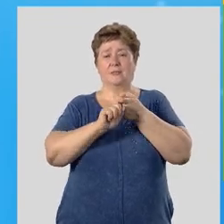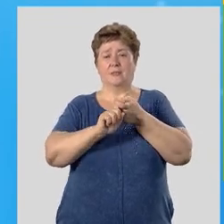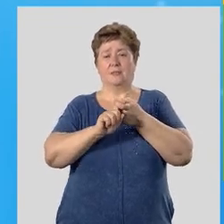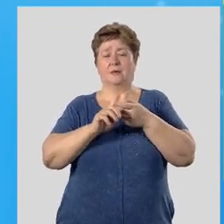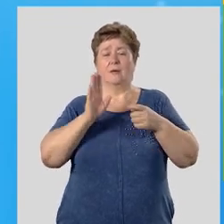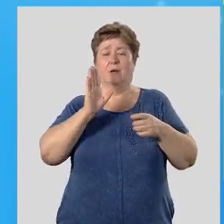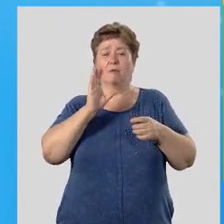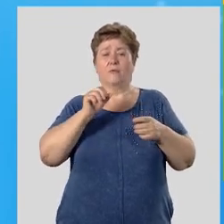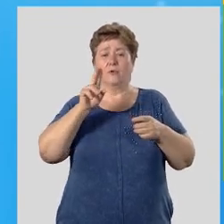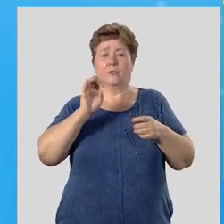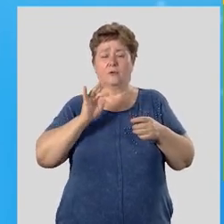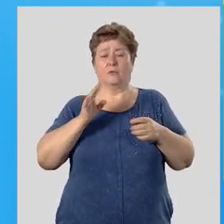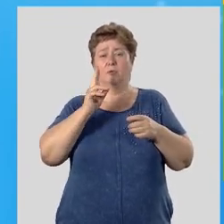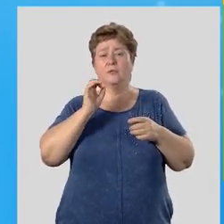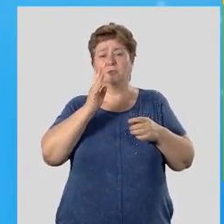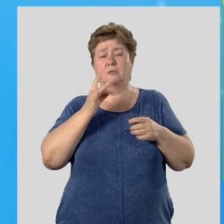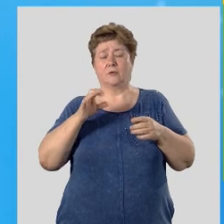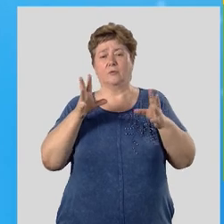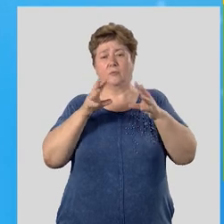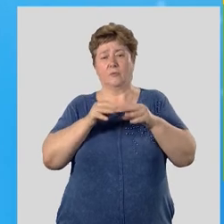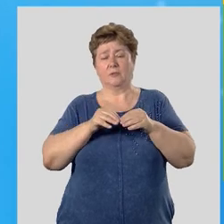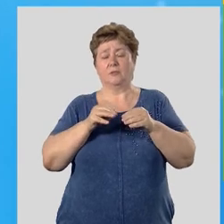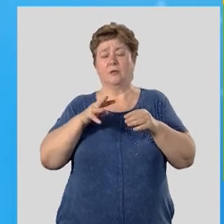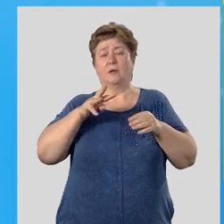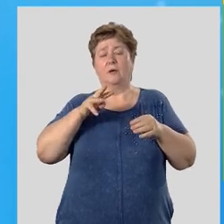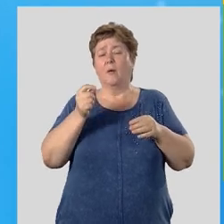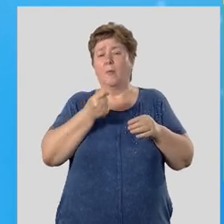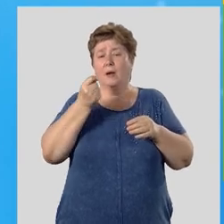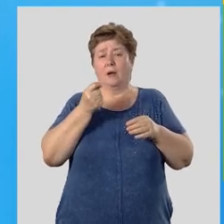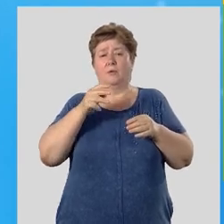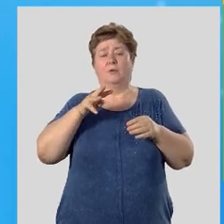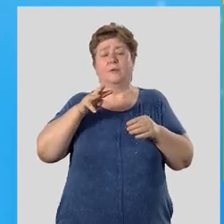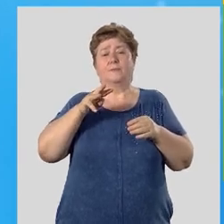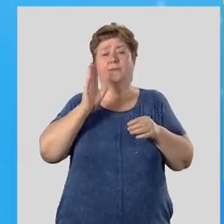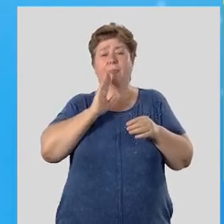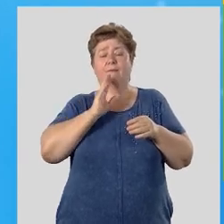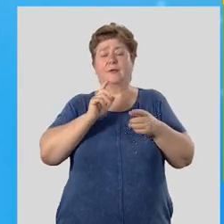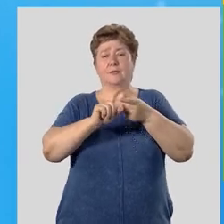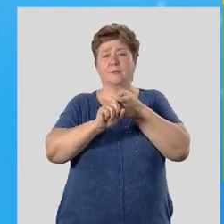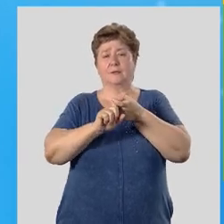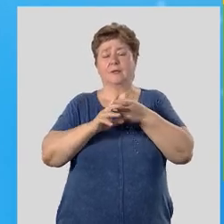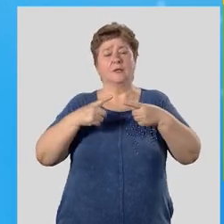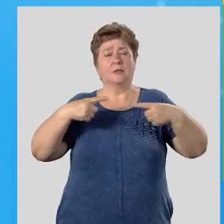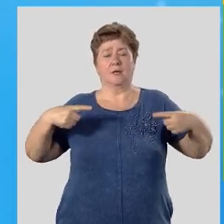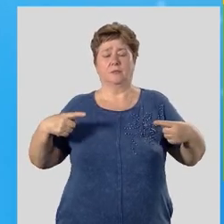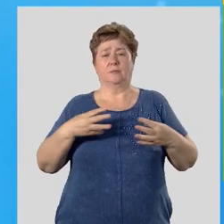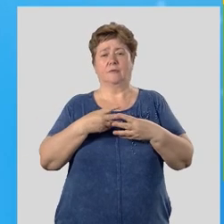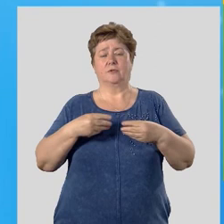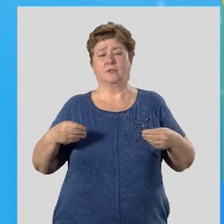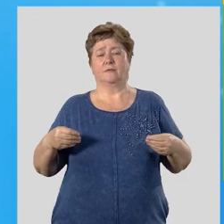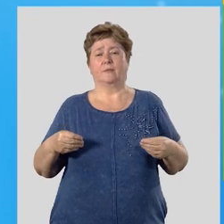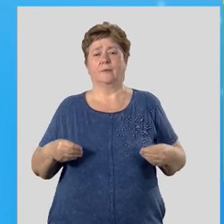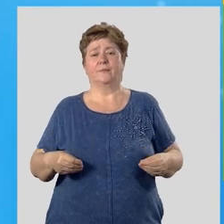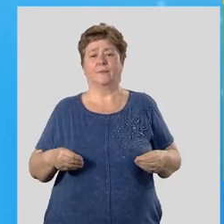соединение водорода и кислорода. Молекулы воды взаимодействуют с разными веществами.